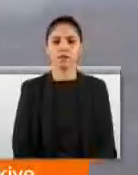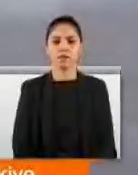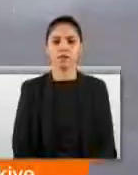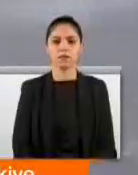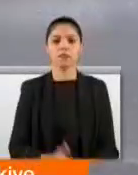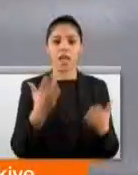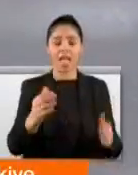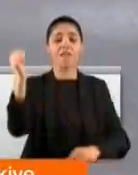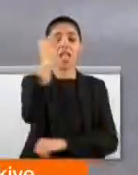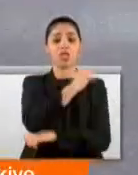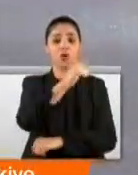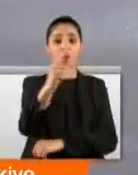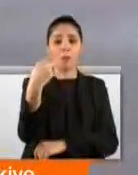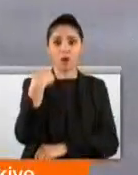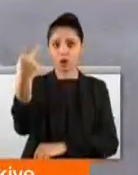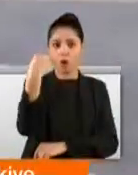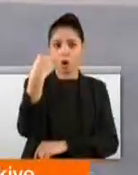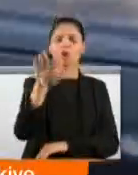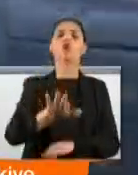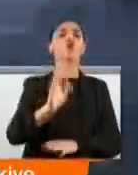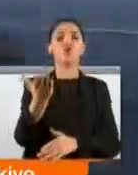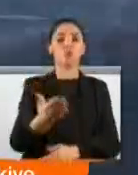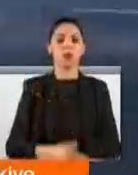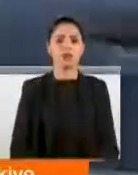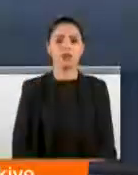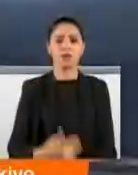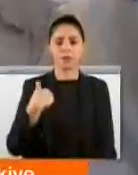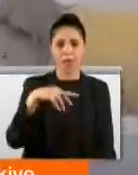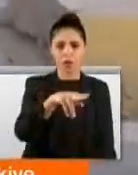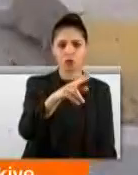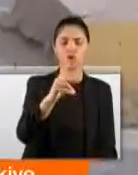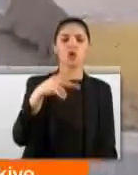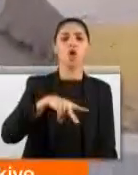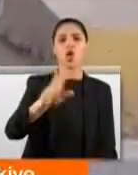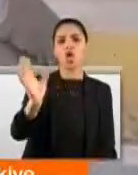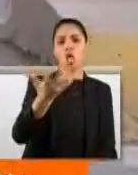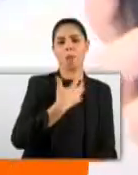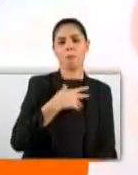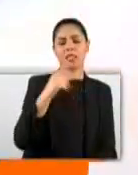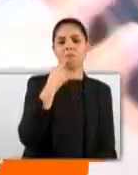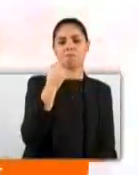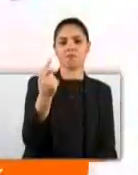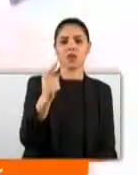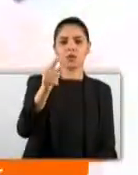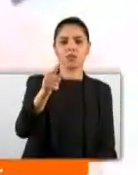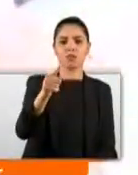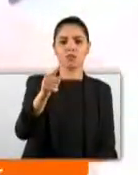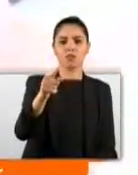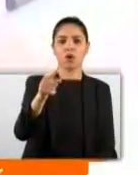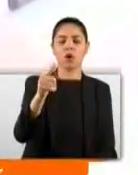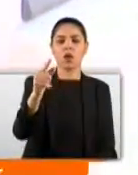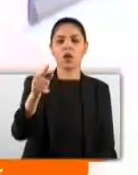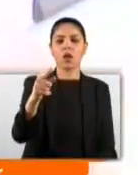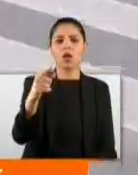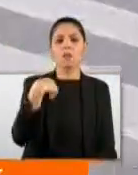Evet, kamyon sürücüsü bizi gördü ama durmadı. Geçiyoruz, yol bizim sanki diyorlar, geçiyorlar. Geçmekte. Kayıtlarına da bakabilirsiniz, ben